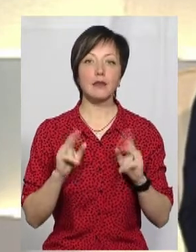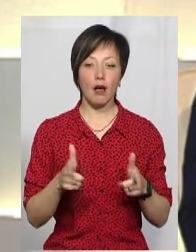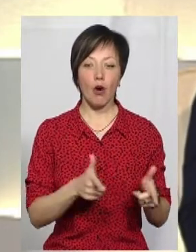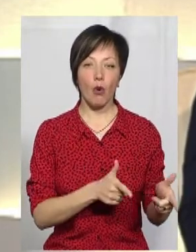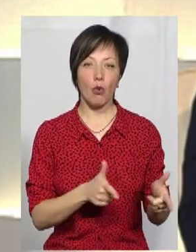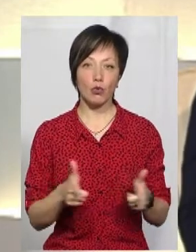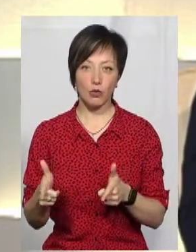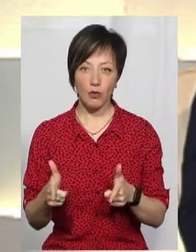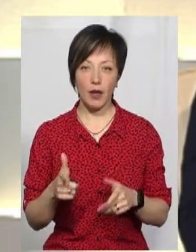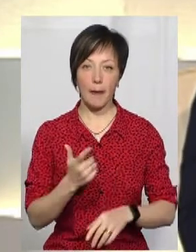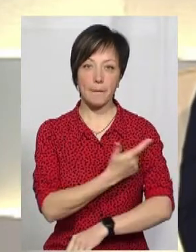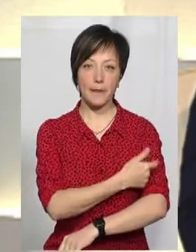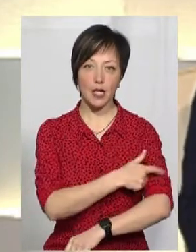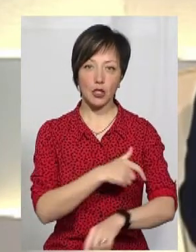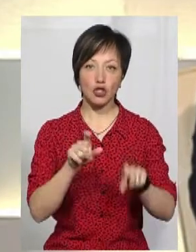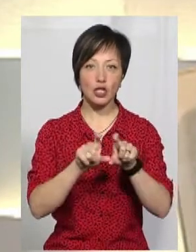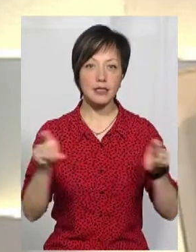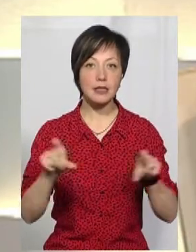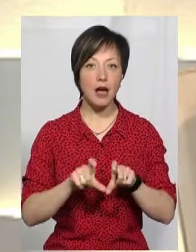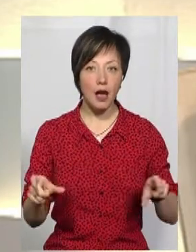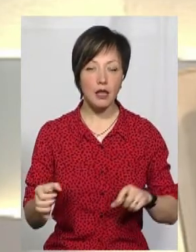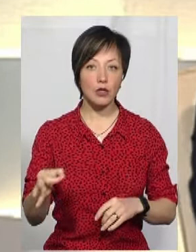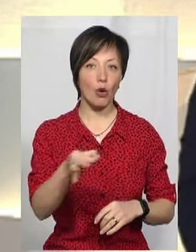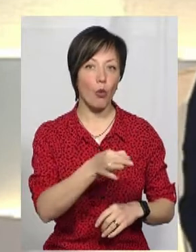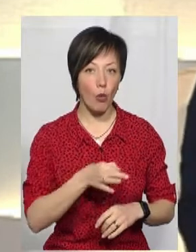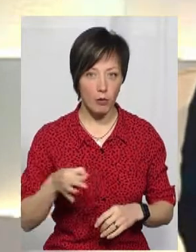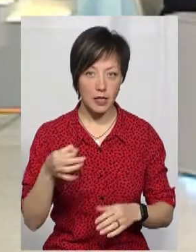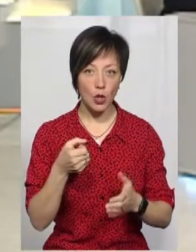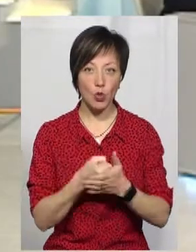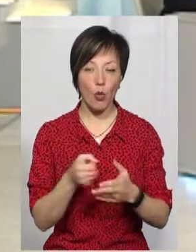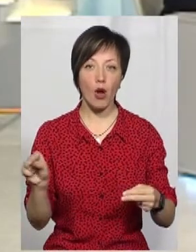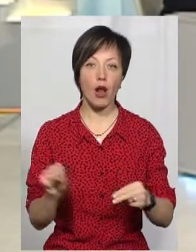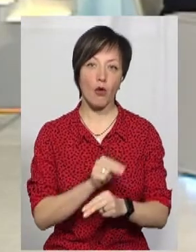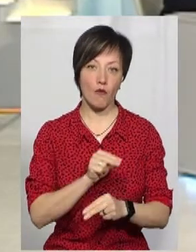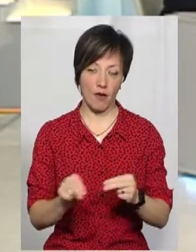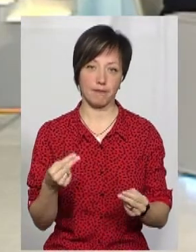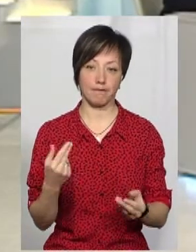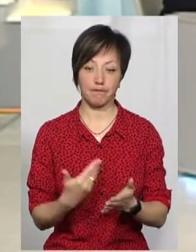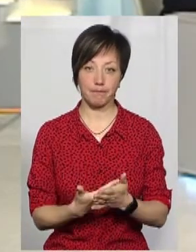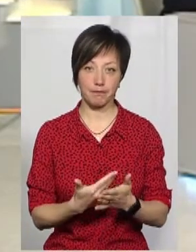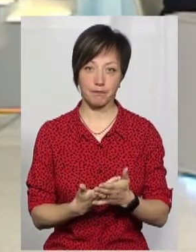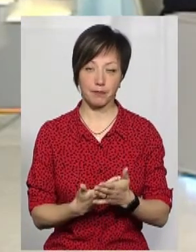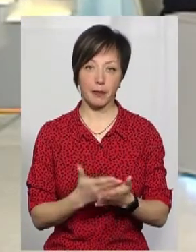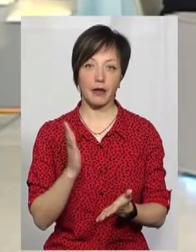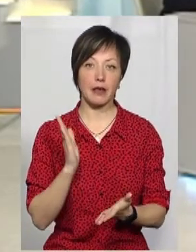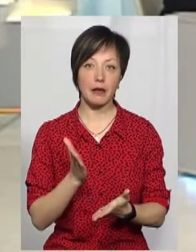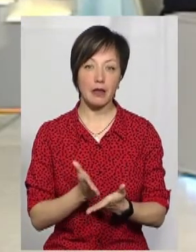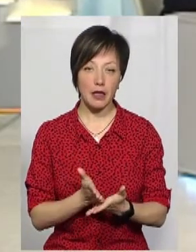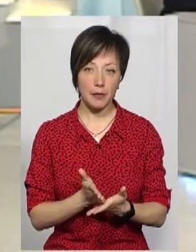готові, наскільки готові медичні заклади області до лікування. От уже практично